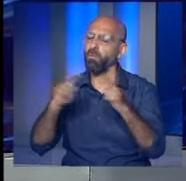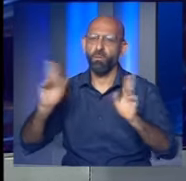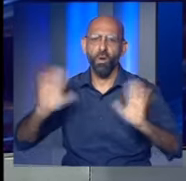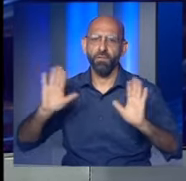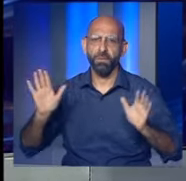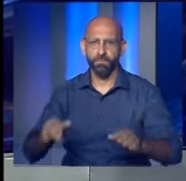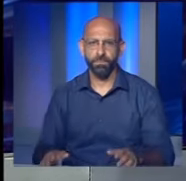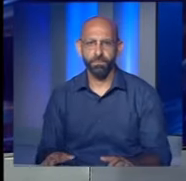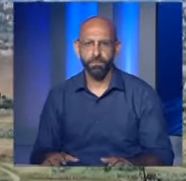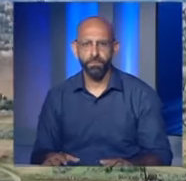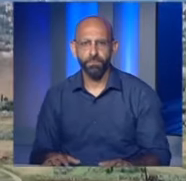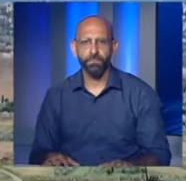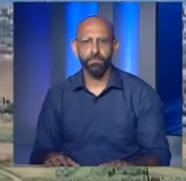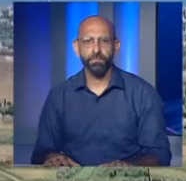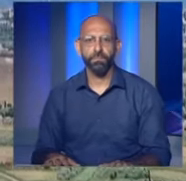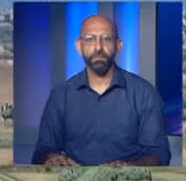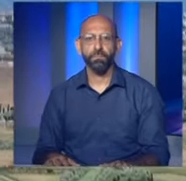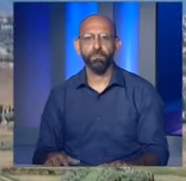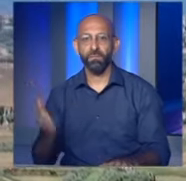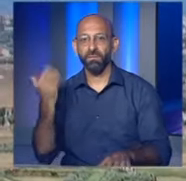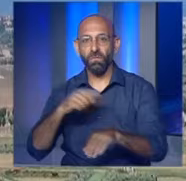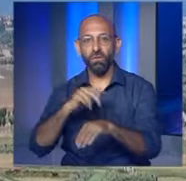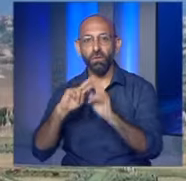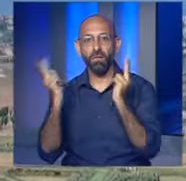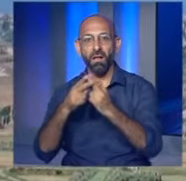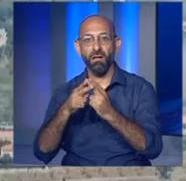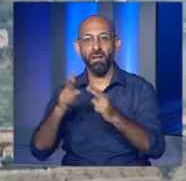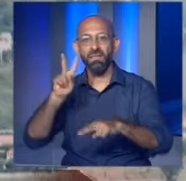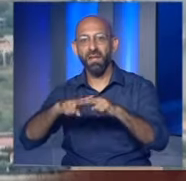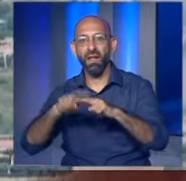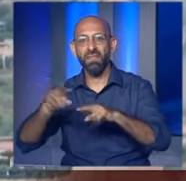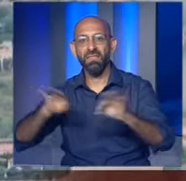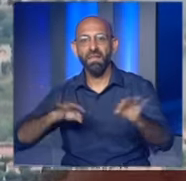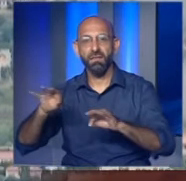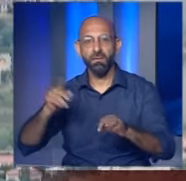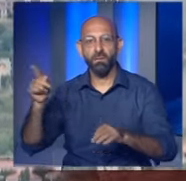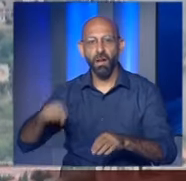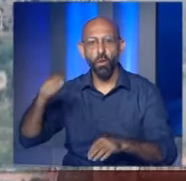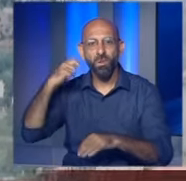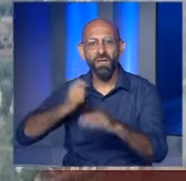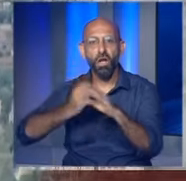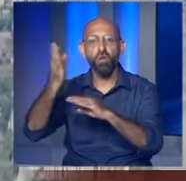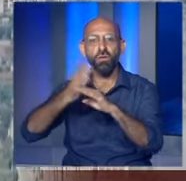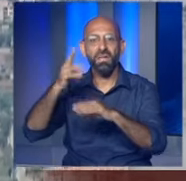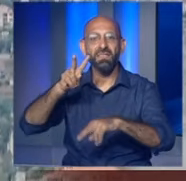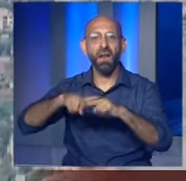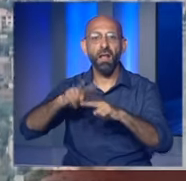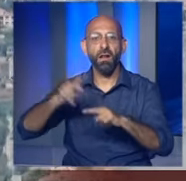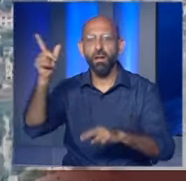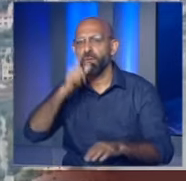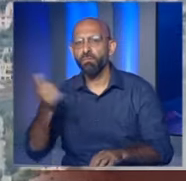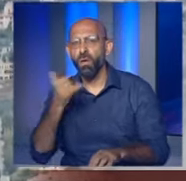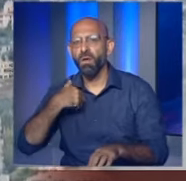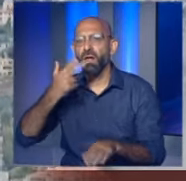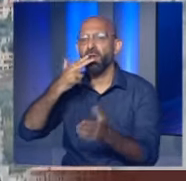مع لبنان قبل ساعات من اجتماع اسرائيلي سياسي حربي في شان لبنان وزير الخارجيه